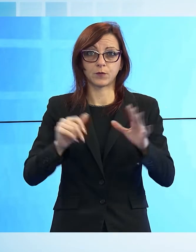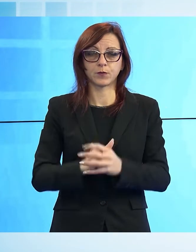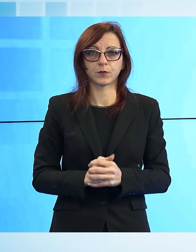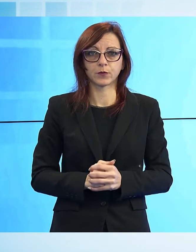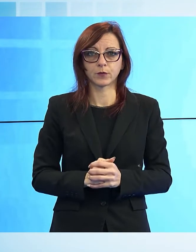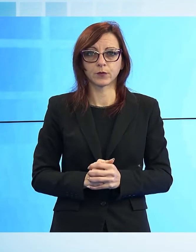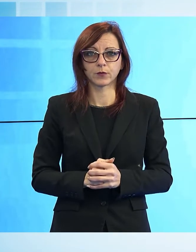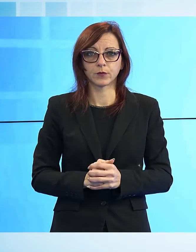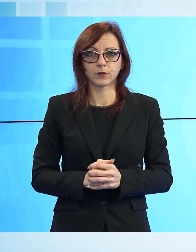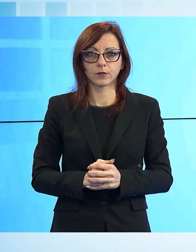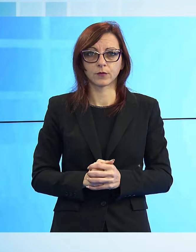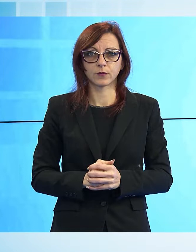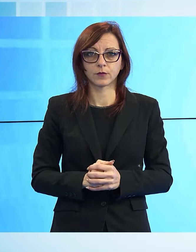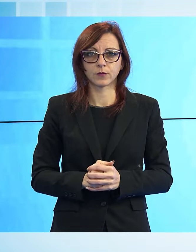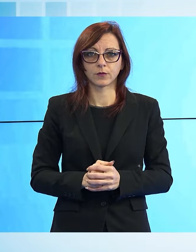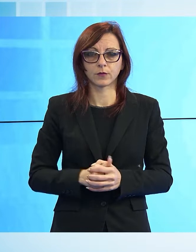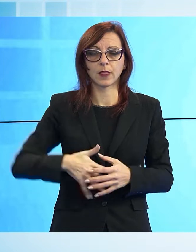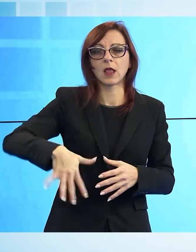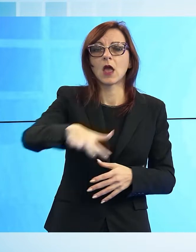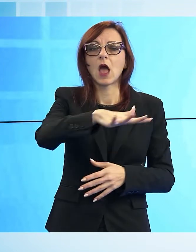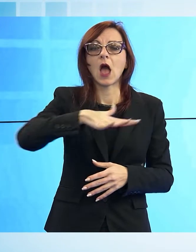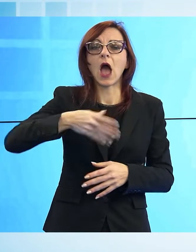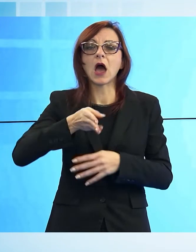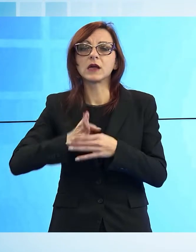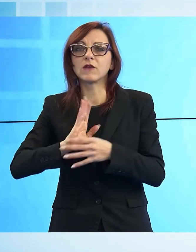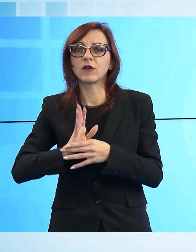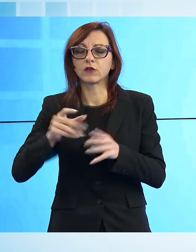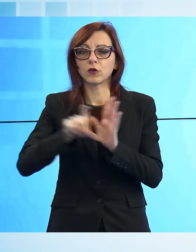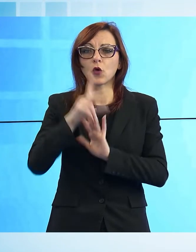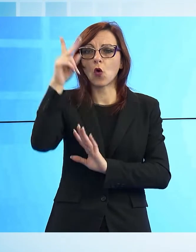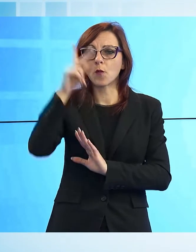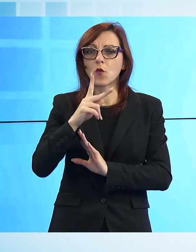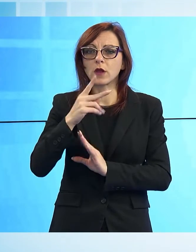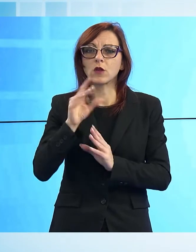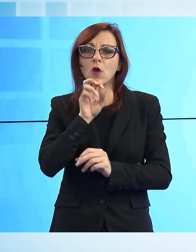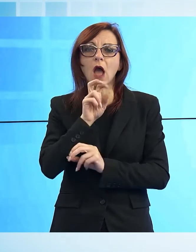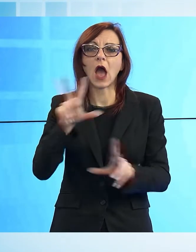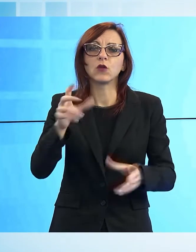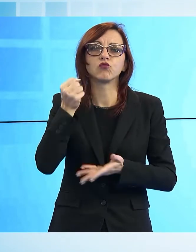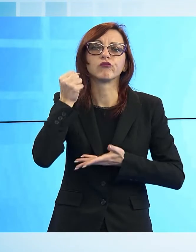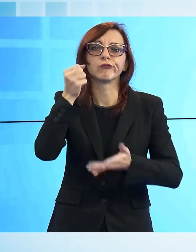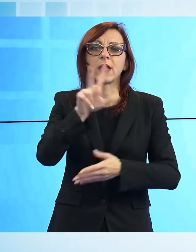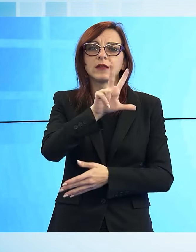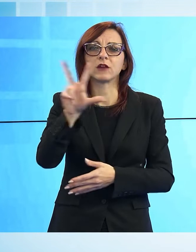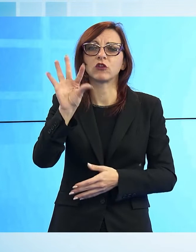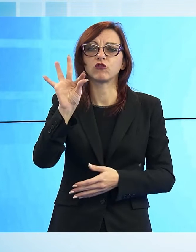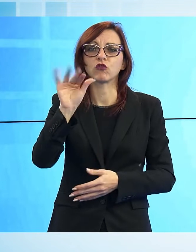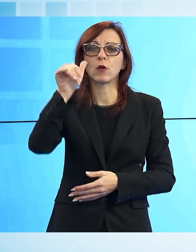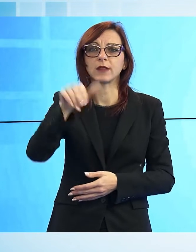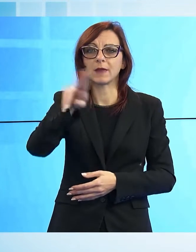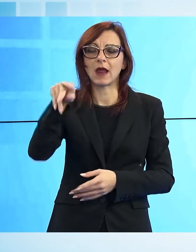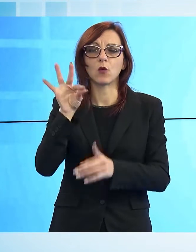Nuovi marciapiedi nei quartieri e nelle frazioni, il comune di Lucca annuncia uno stanziamento di 350.000 euro.